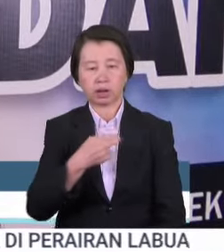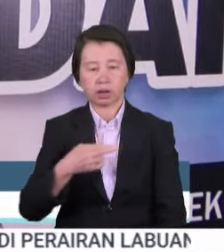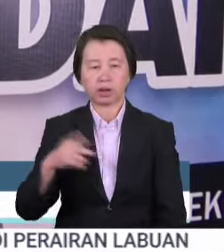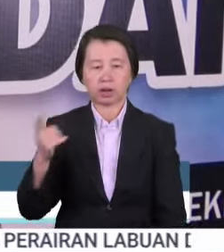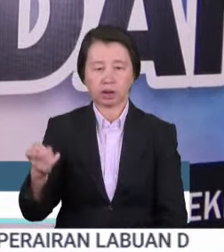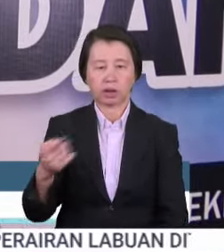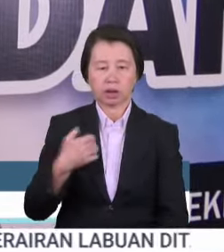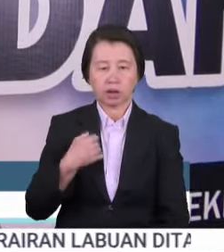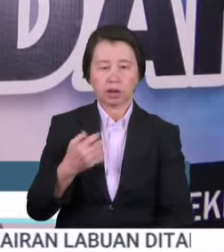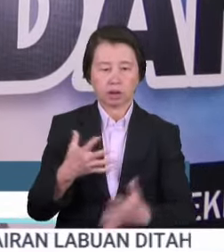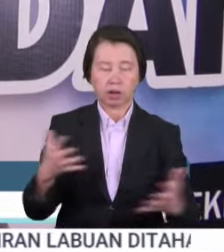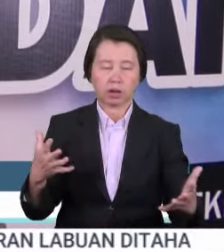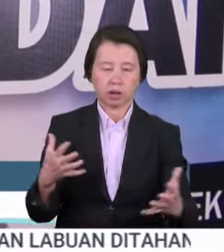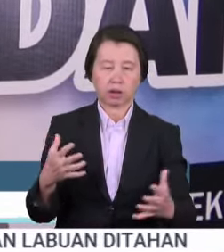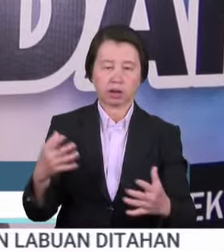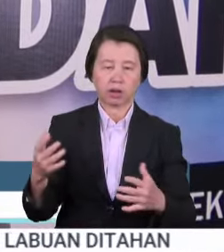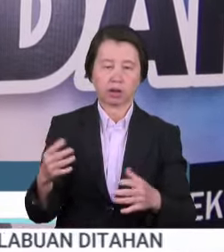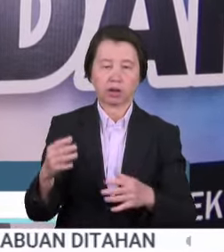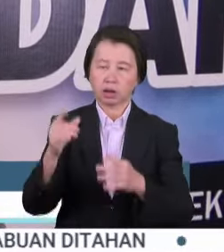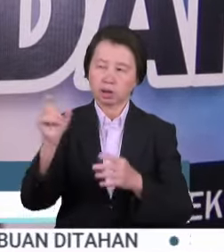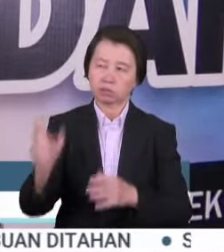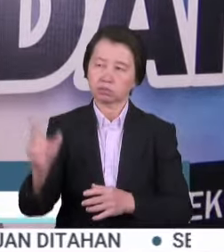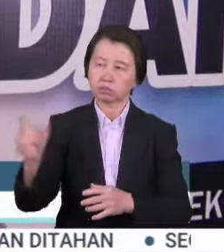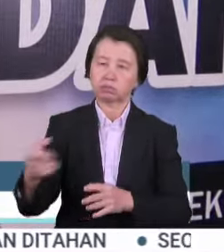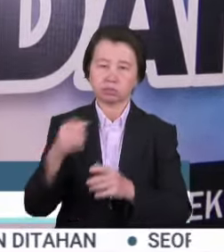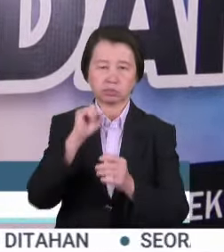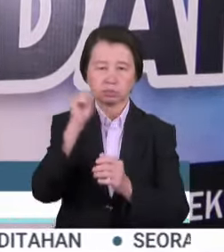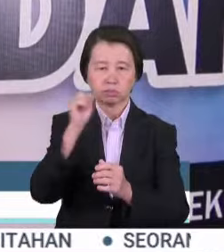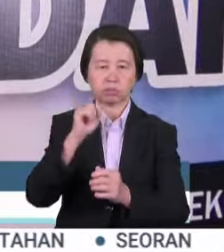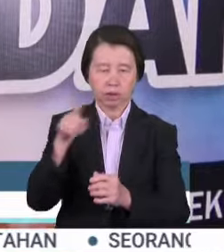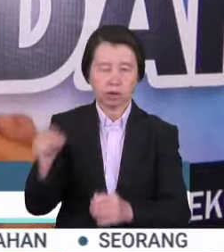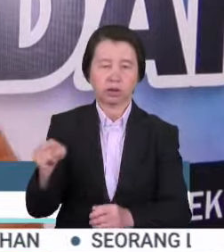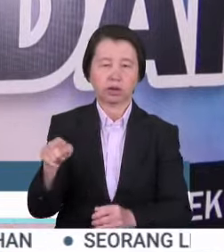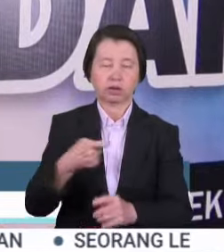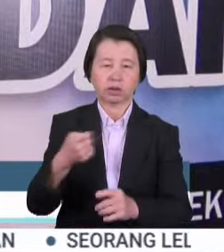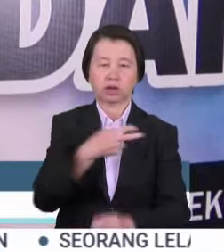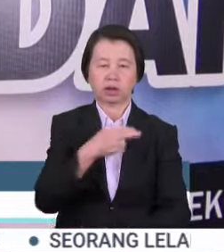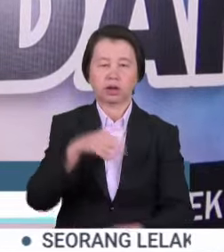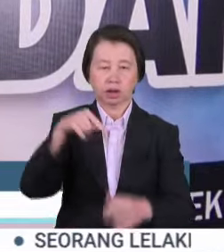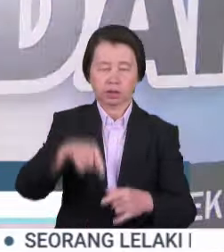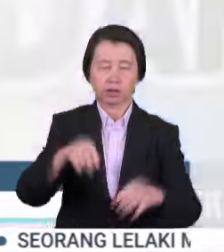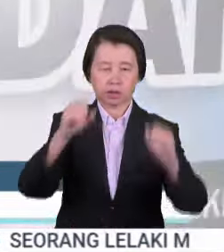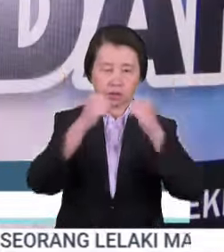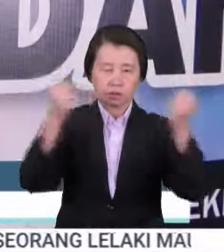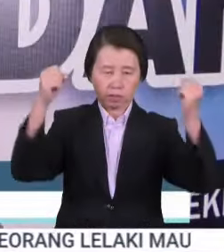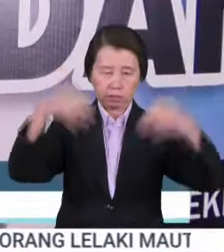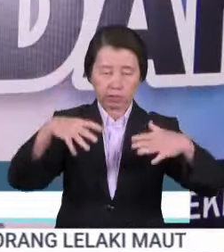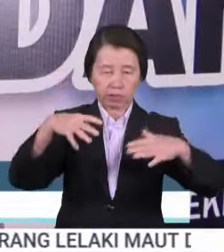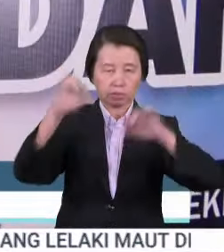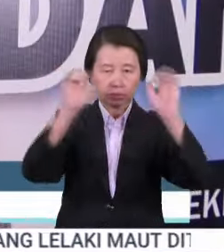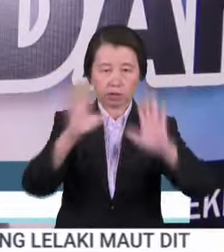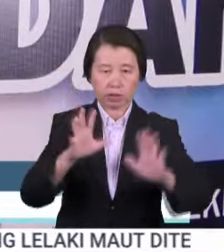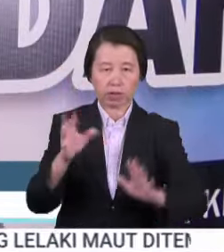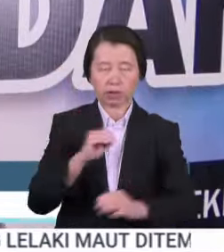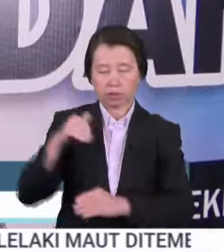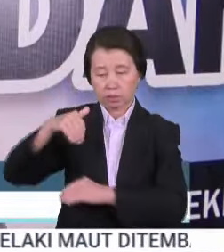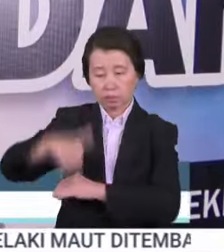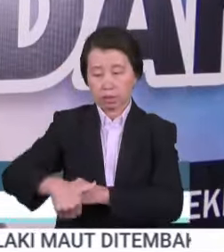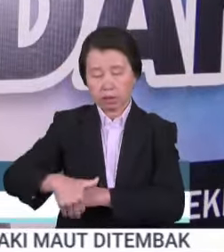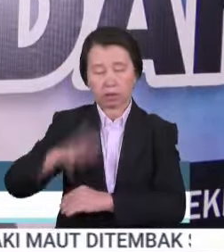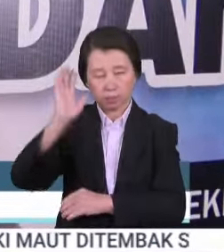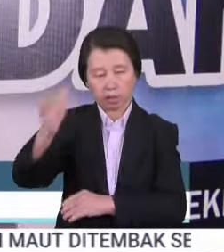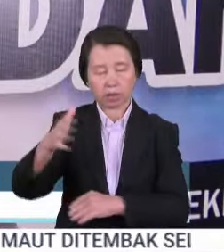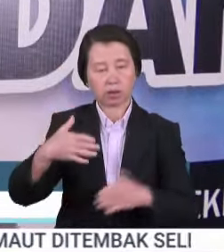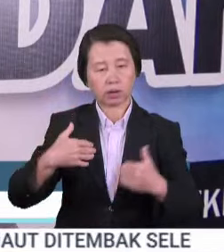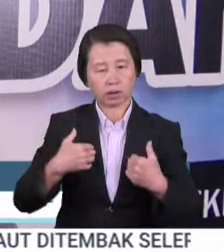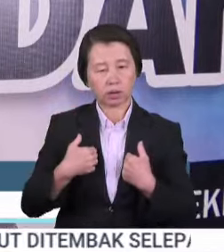Hesti Kelepek-Kelepek, Rena Morena, Fiti Karlina, Emelina dan juga Ani Mayuni di Stadium Melawati Shah Alam. Dan pada malam tersebut juga Kak Ani